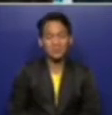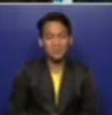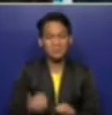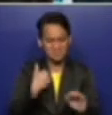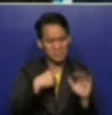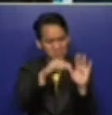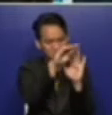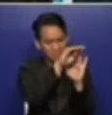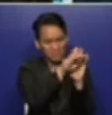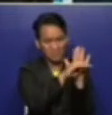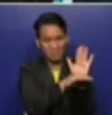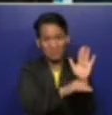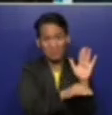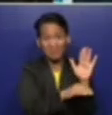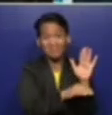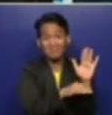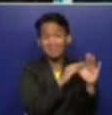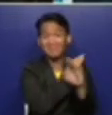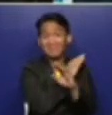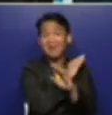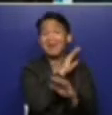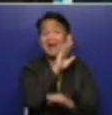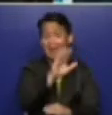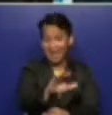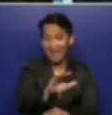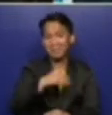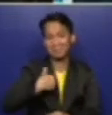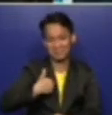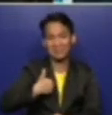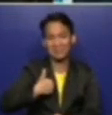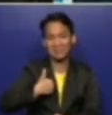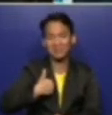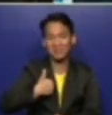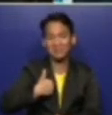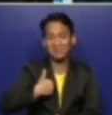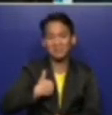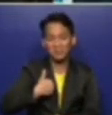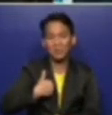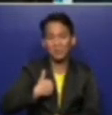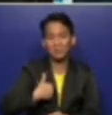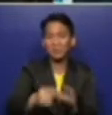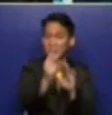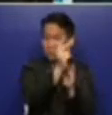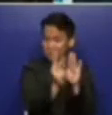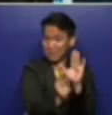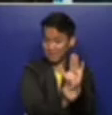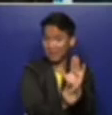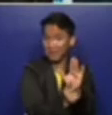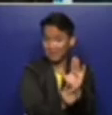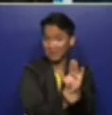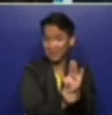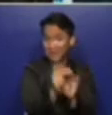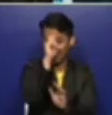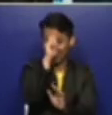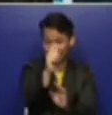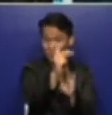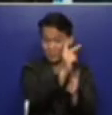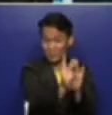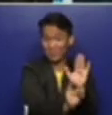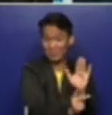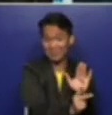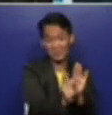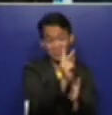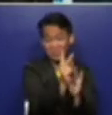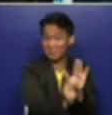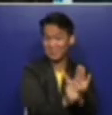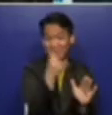บัตินะครับรวมทั้งการแสดงออกต่างๆนั้นก็ขอให้อยู่ภายใต้ของกฎหมายสำหรับแนวทางการดูแลการ